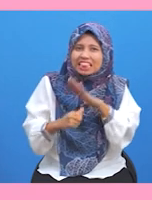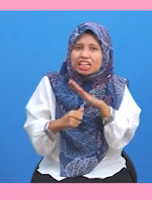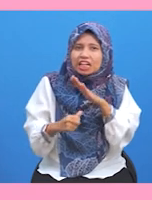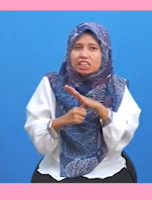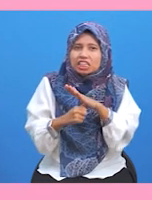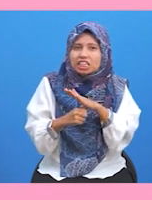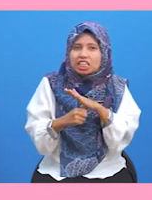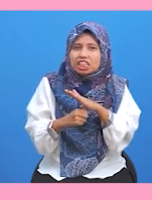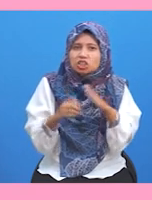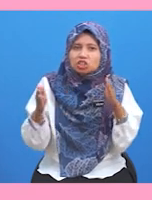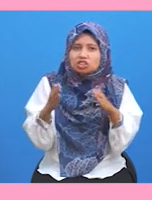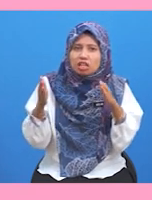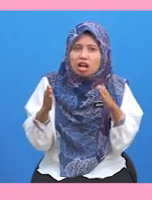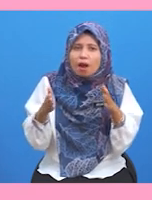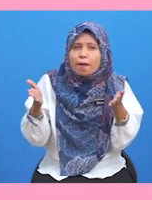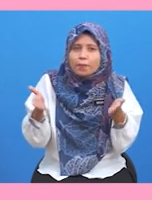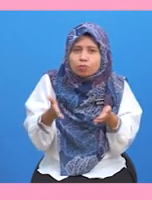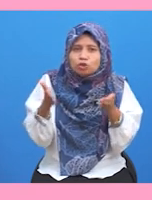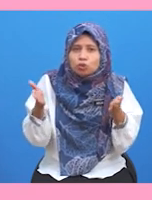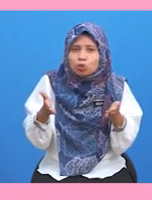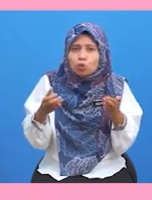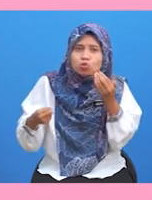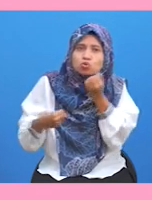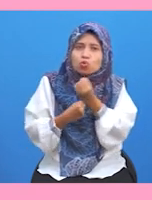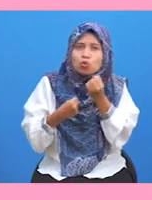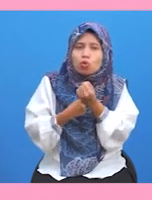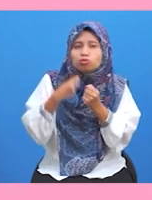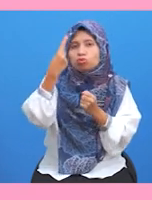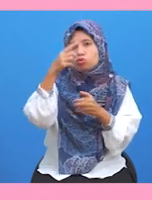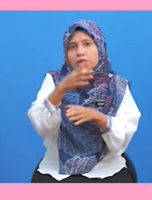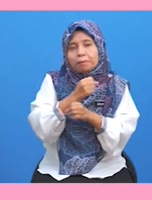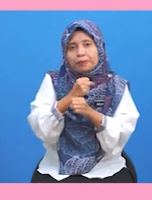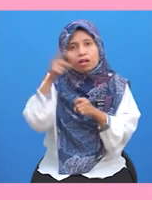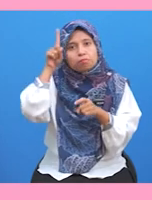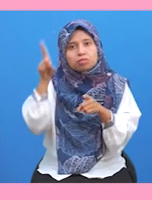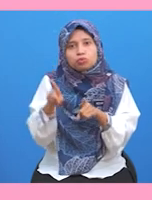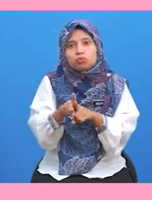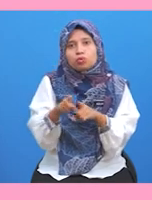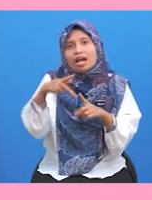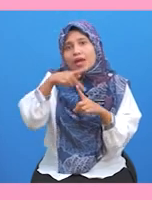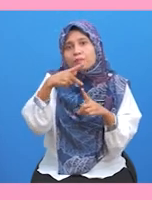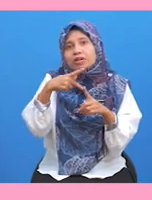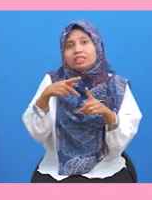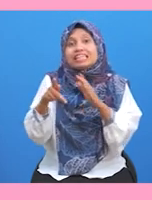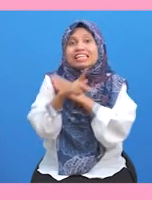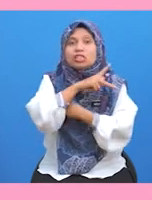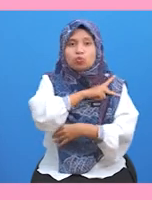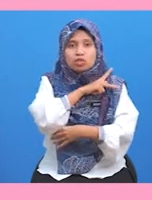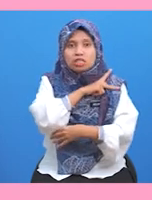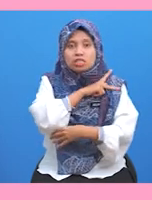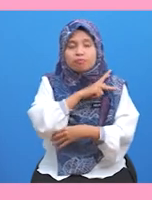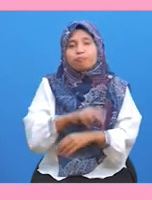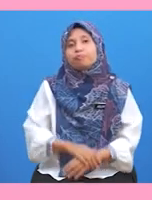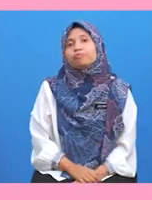tekanan, desakan, pujukan dan sokongan untuk mendapatkan persetujuan daripada ketua